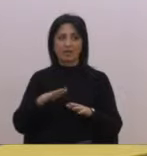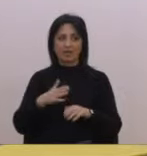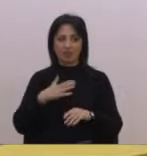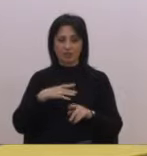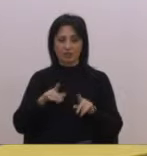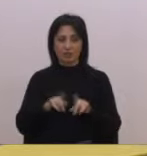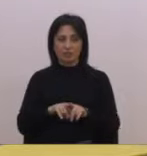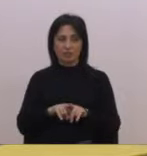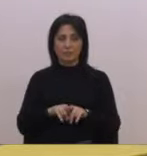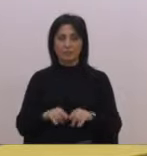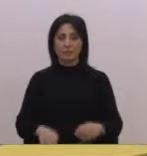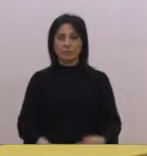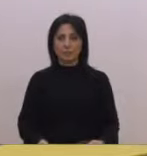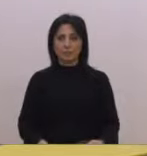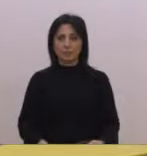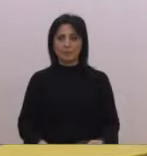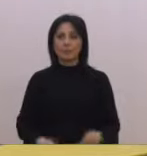ჩვენც